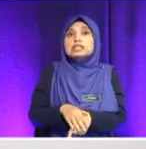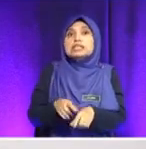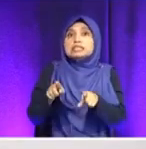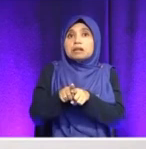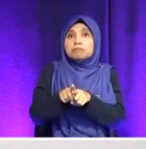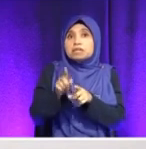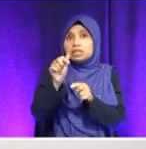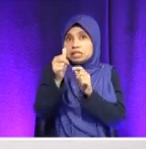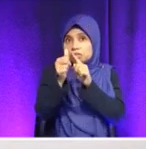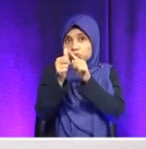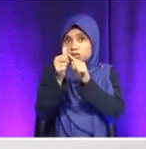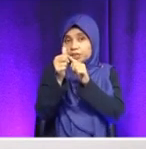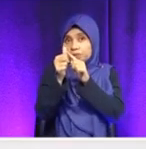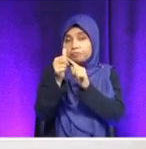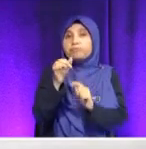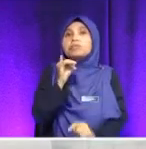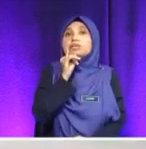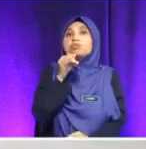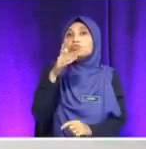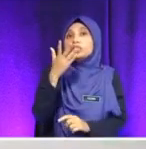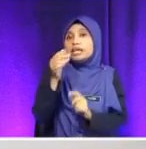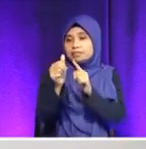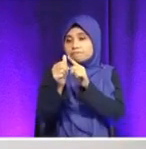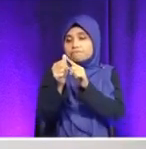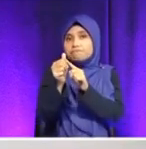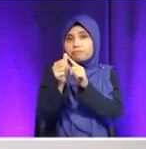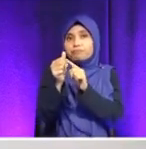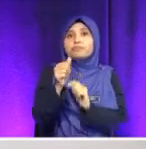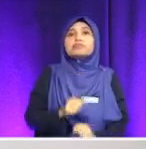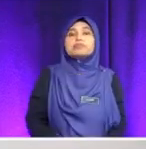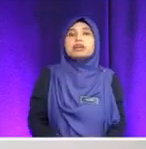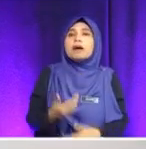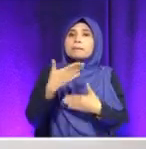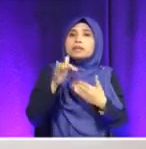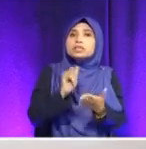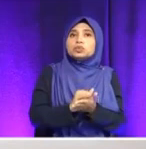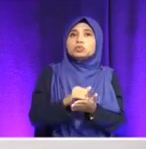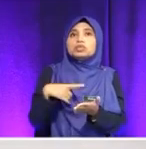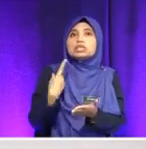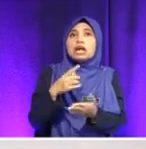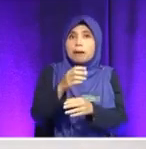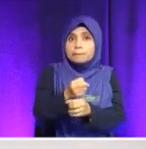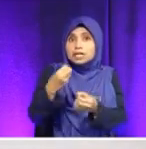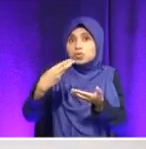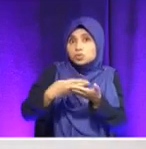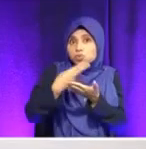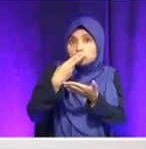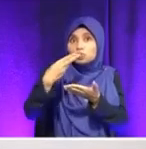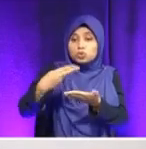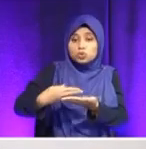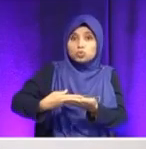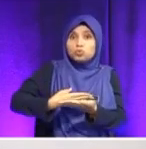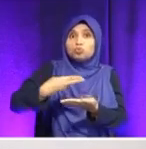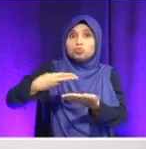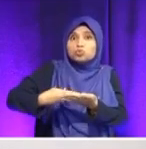yeah, ibu jari kita. Ya, satu ibu jari juga. Baiklah. Okey, kemudian kita ambil sudu sup. Okey, ini sudu